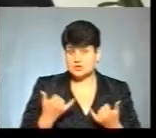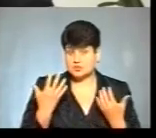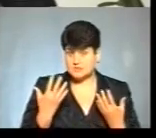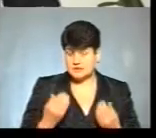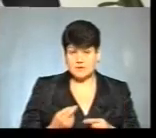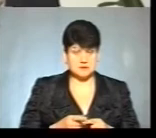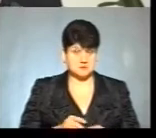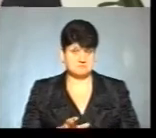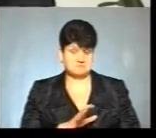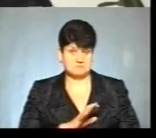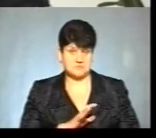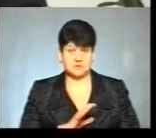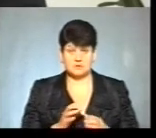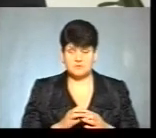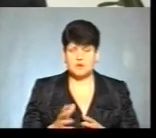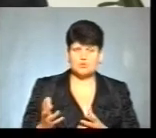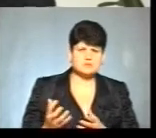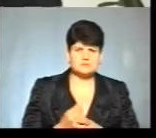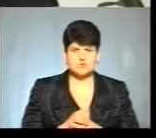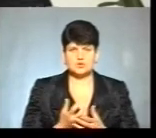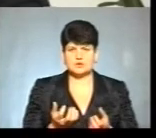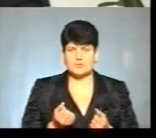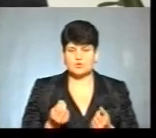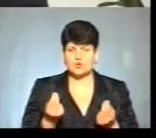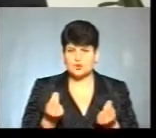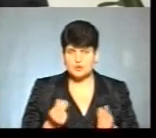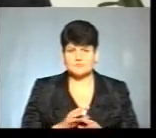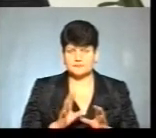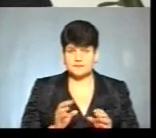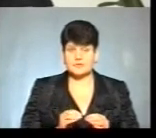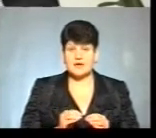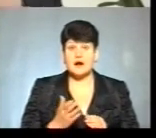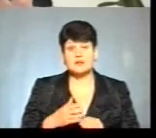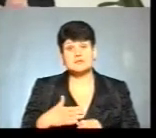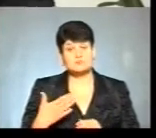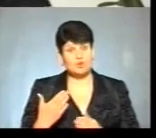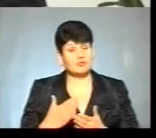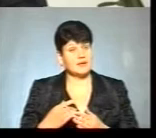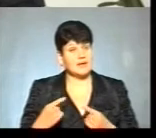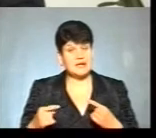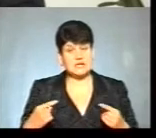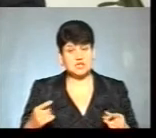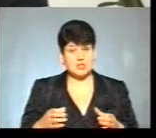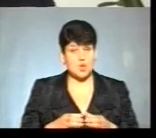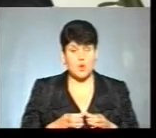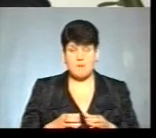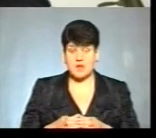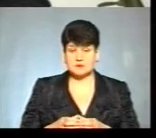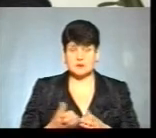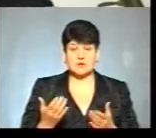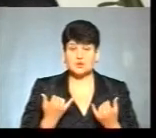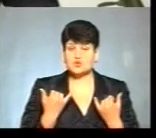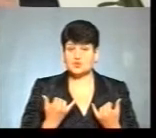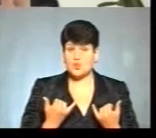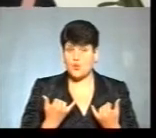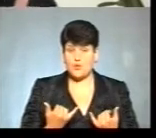є багата громада, вони успішно отримують гроші, успішно це. Але з боку є інші громади, скажімо, які